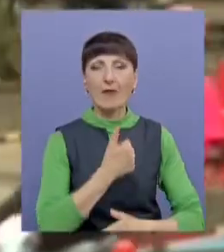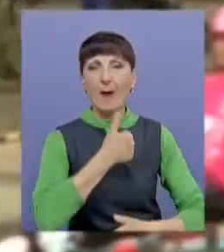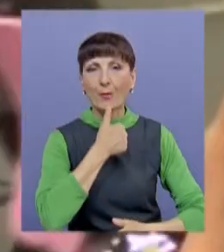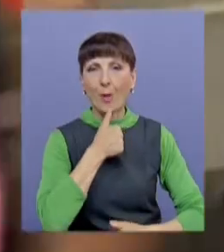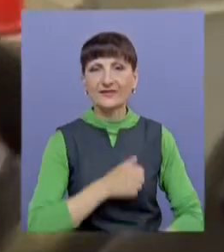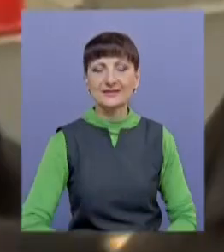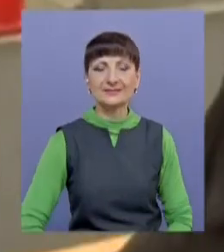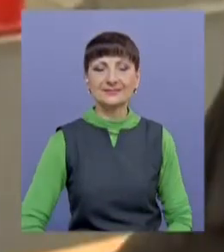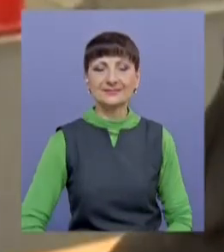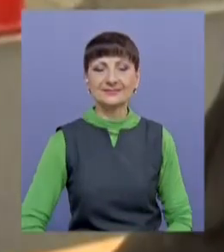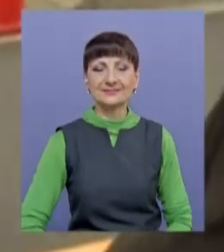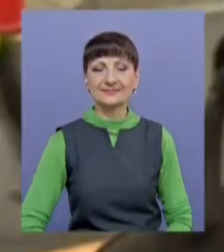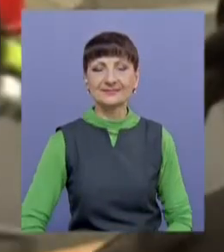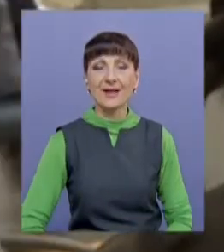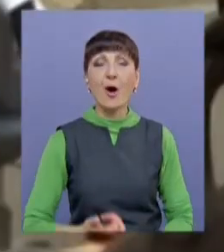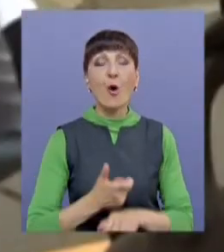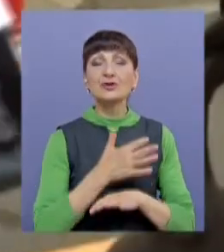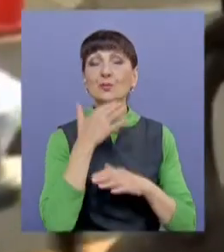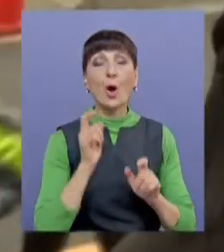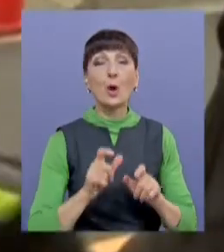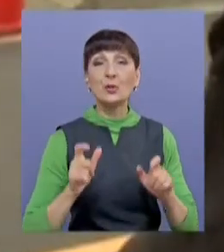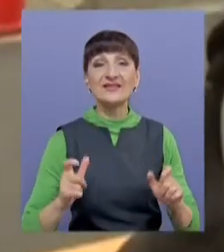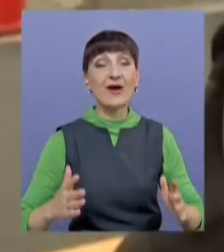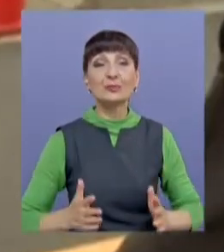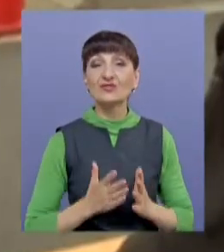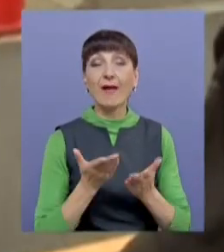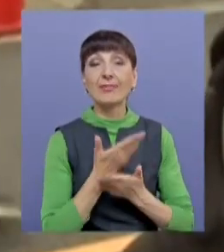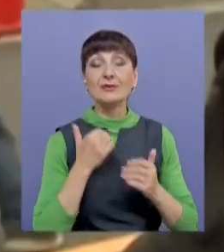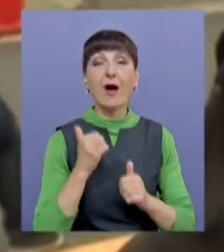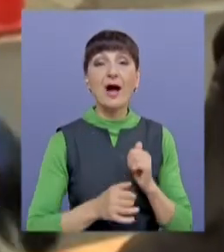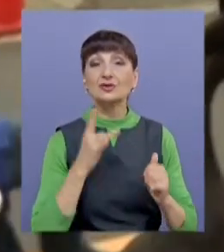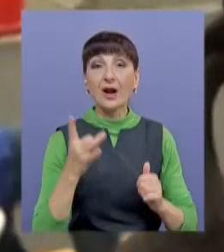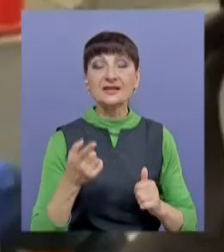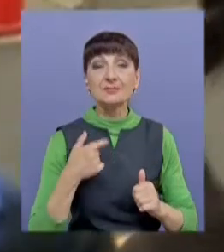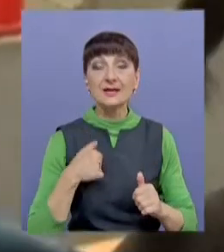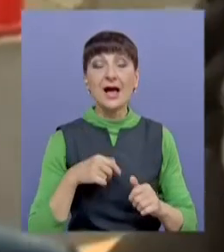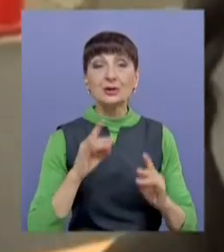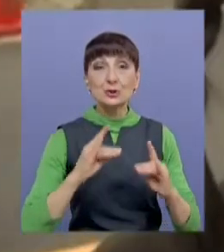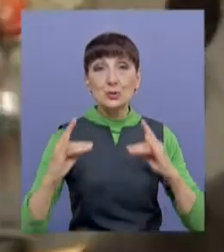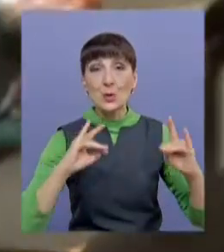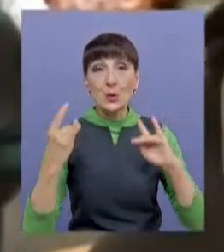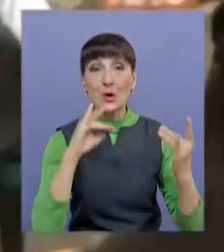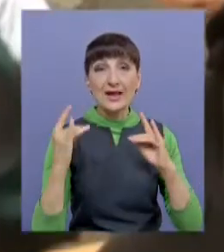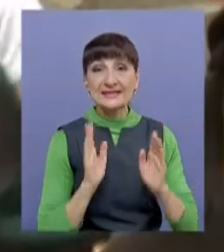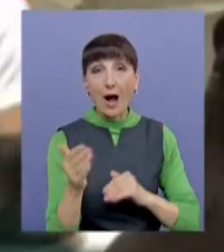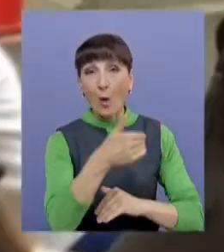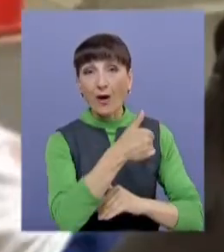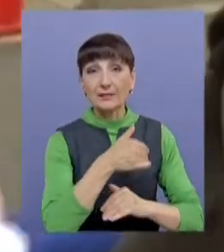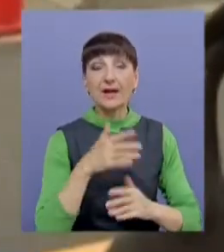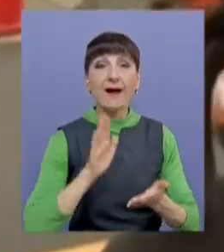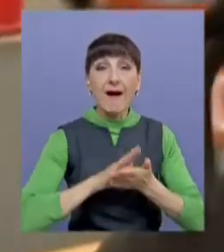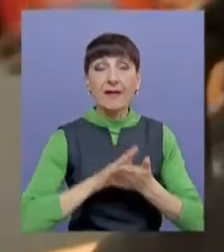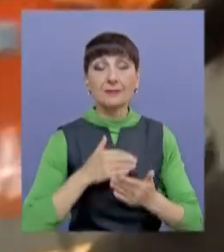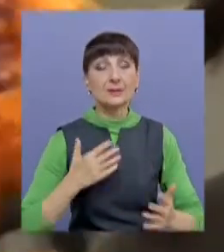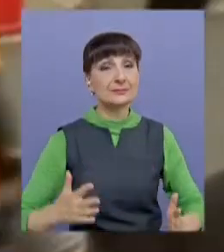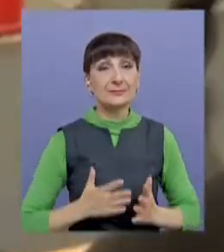попробовать. Очень много людей воодушевляли нас каждый раз, когда мы проезжали мимо и заворачивали за угол. Нас это